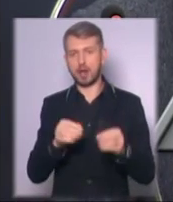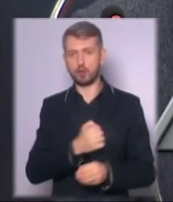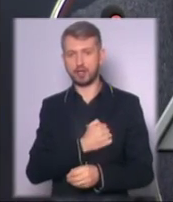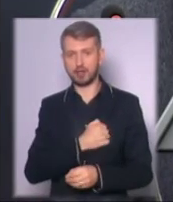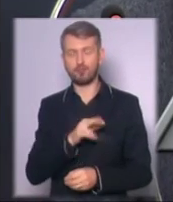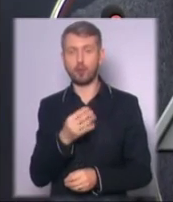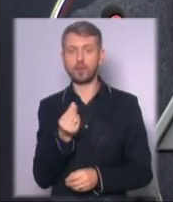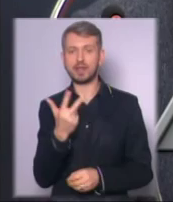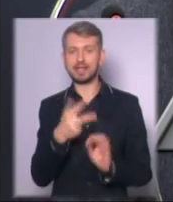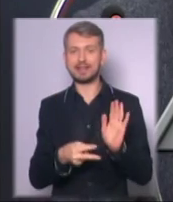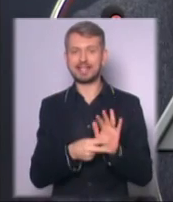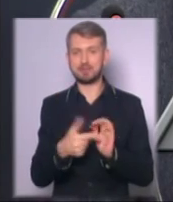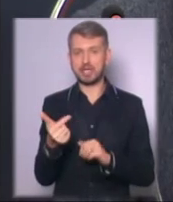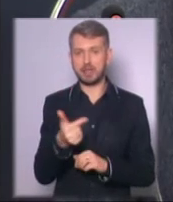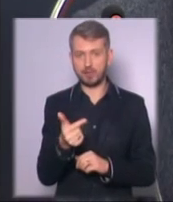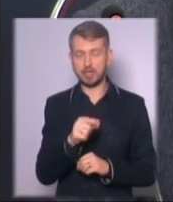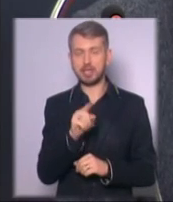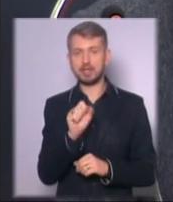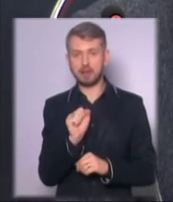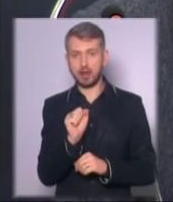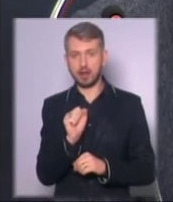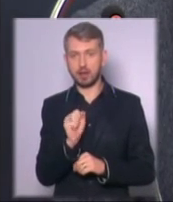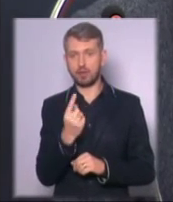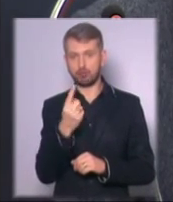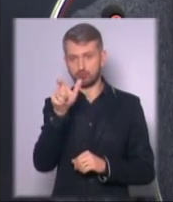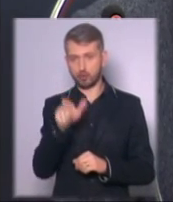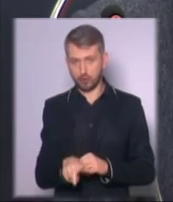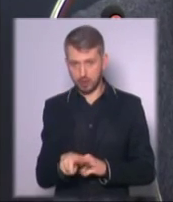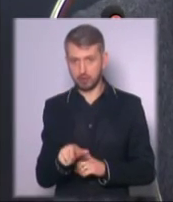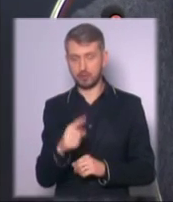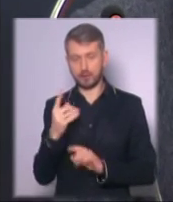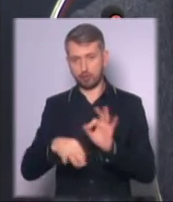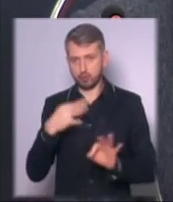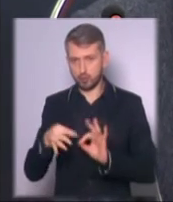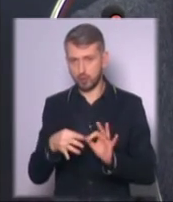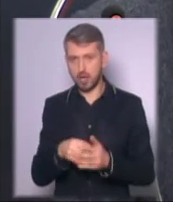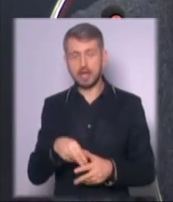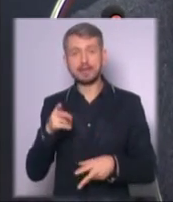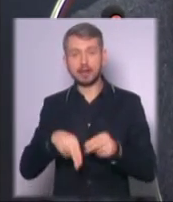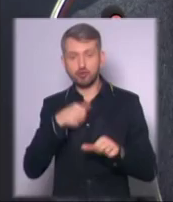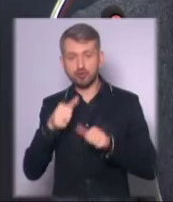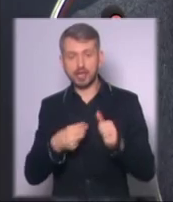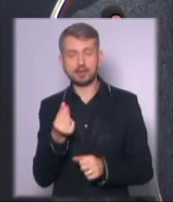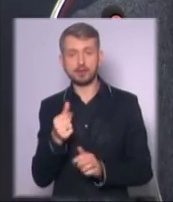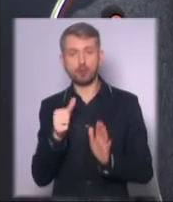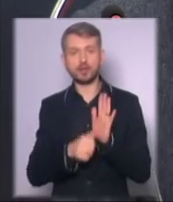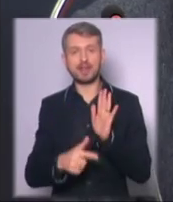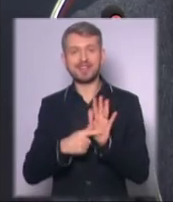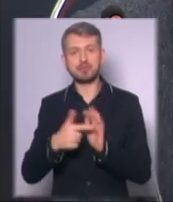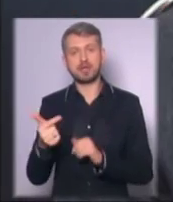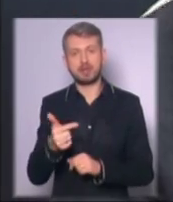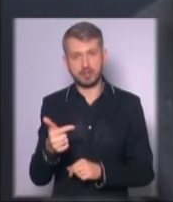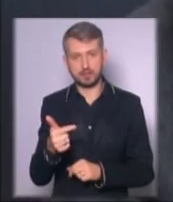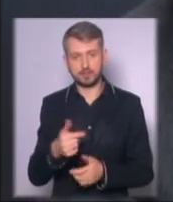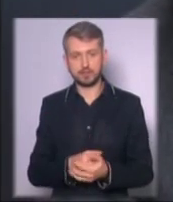ціні 37 гривень. На одного солдата за добу. Закінчили рік вони ціною 67